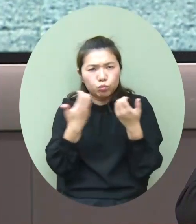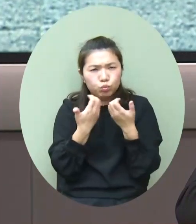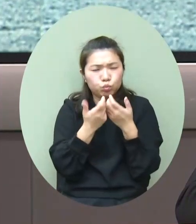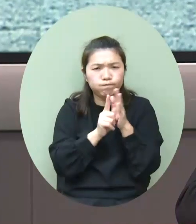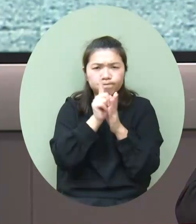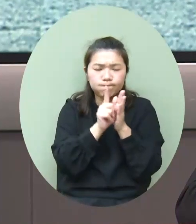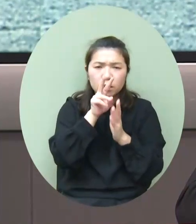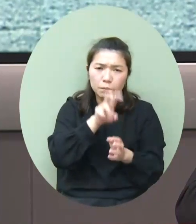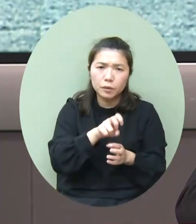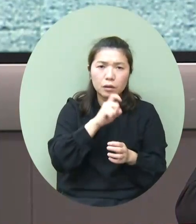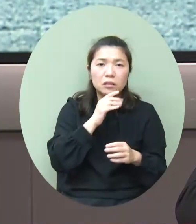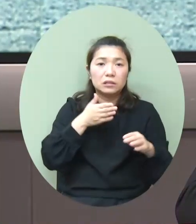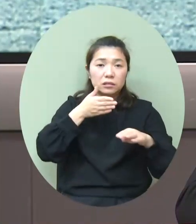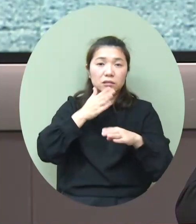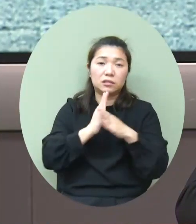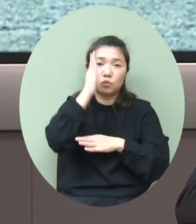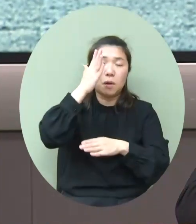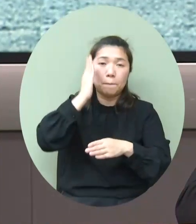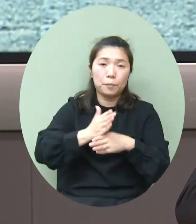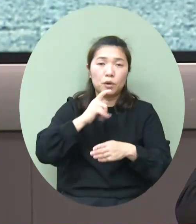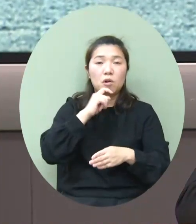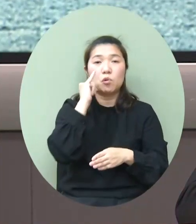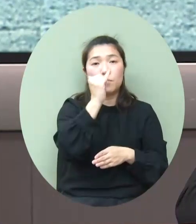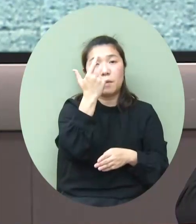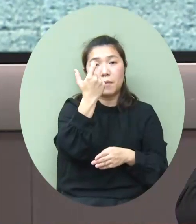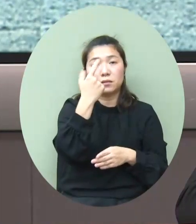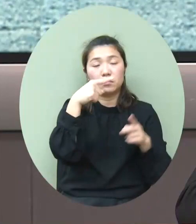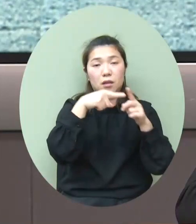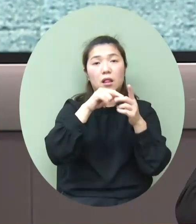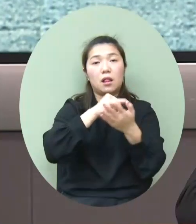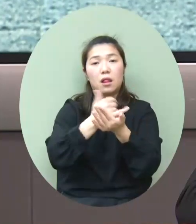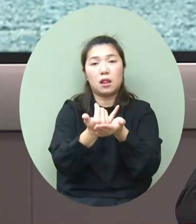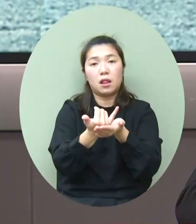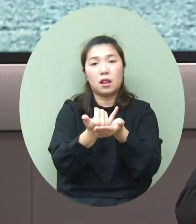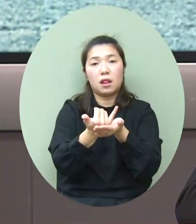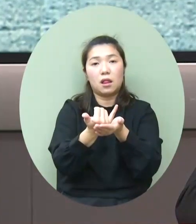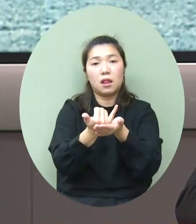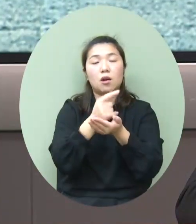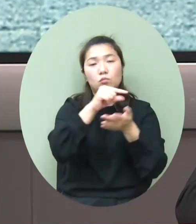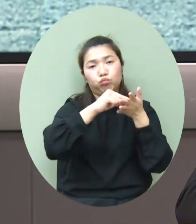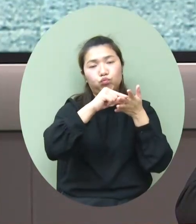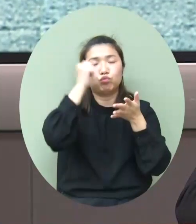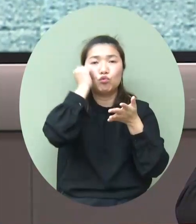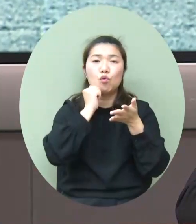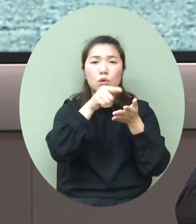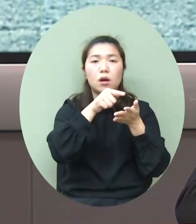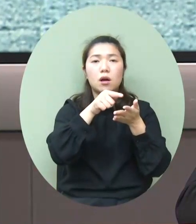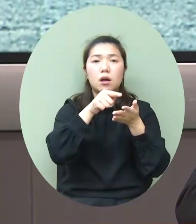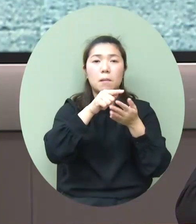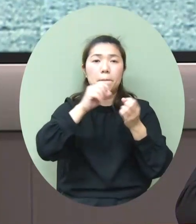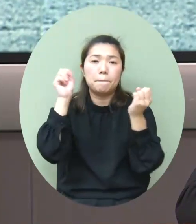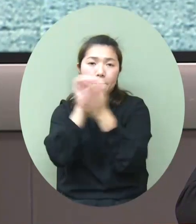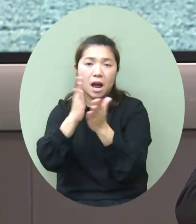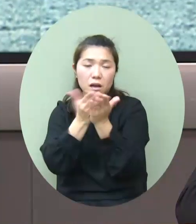而我们录得的死亡个案当中，超过一半，至少有680位死亡的病例涉及安老院舍的院